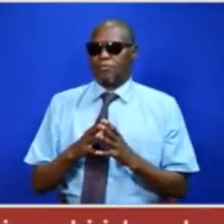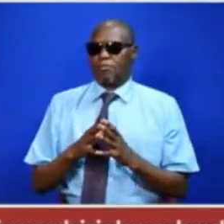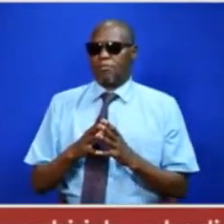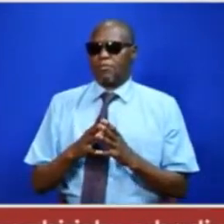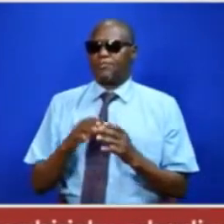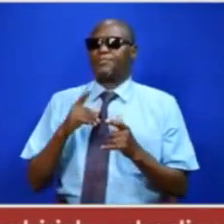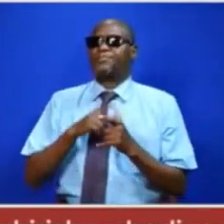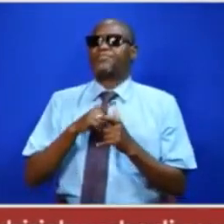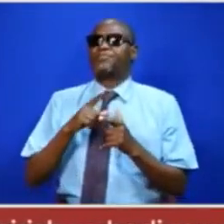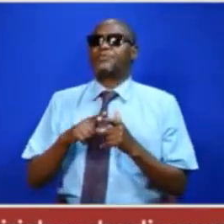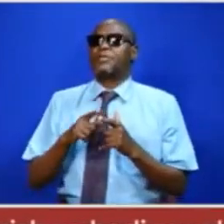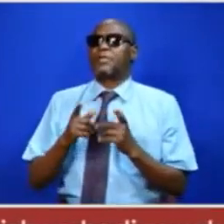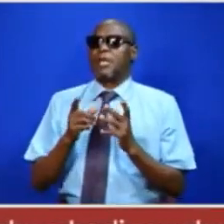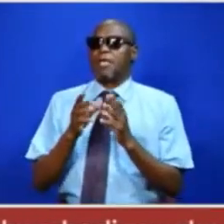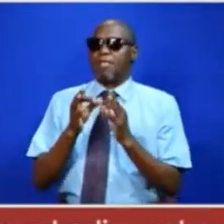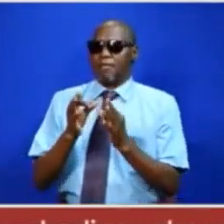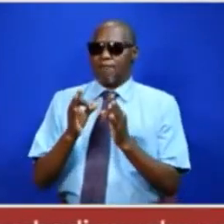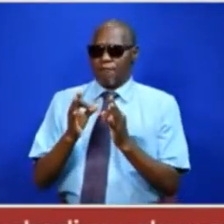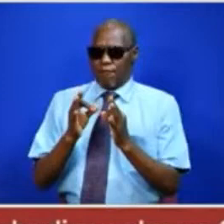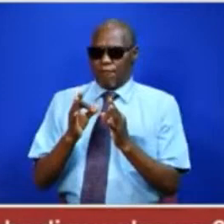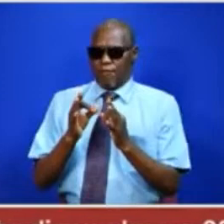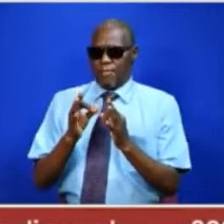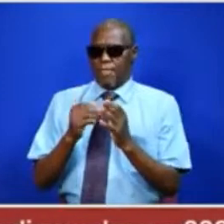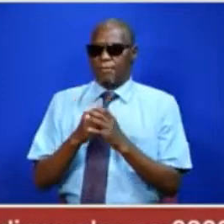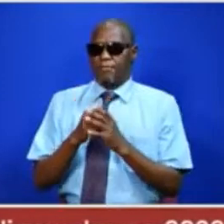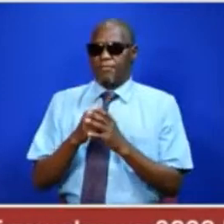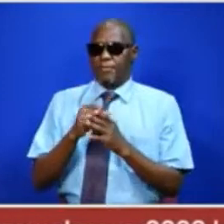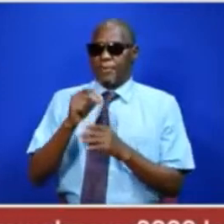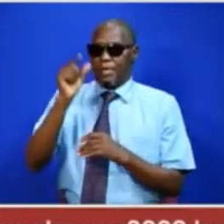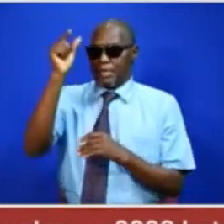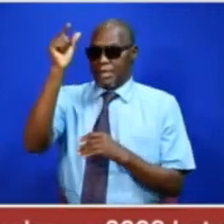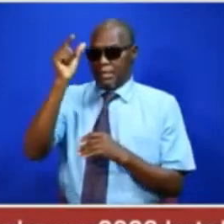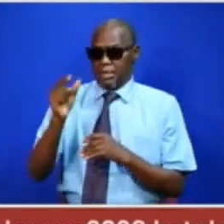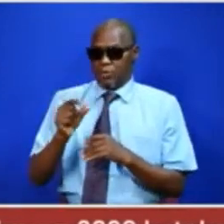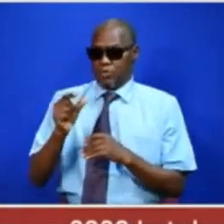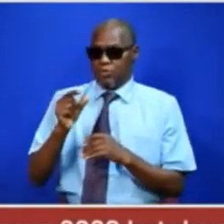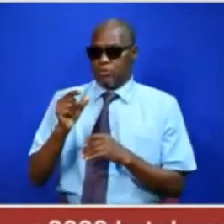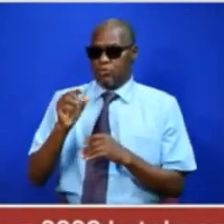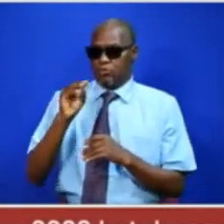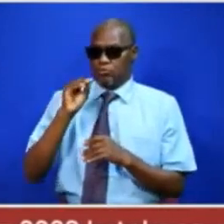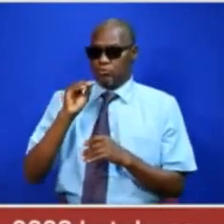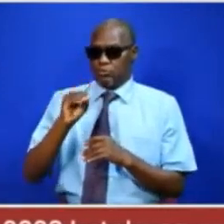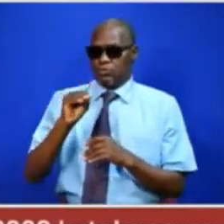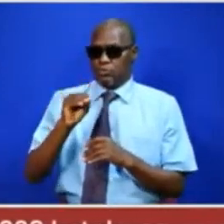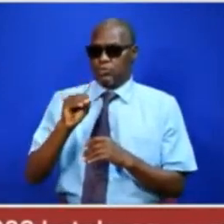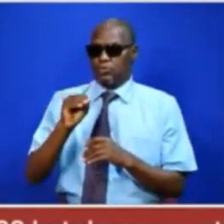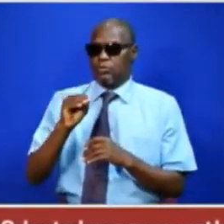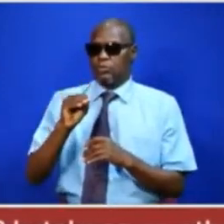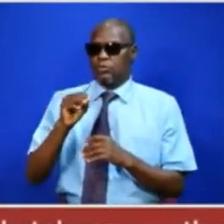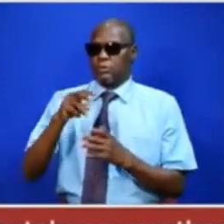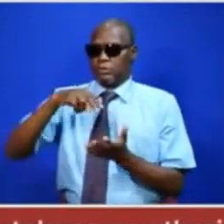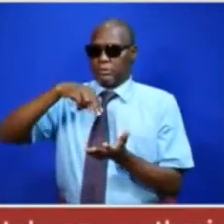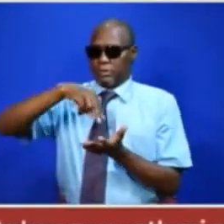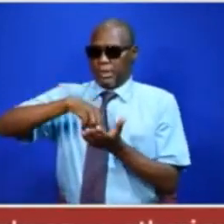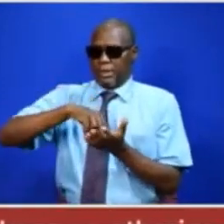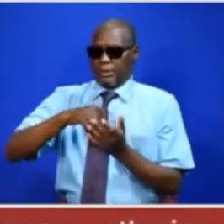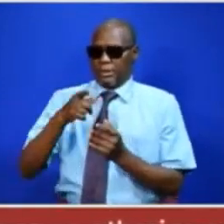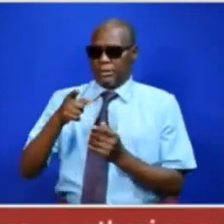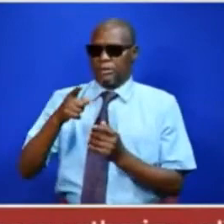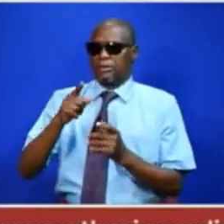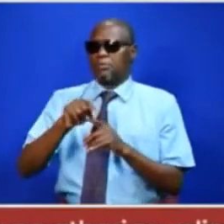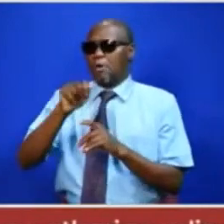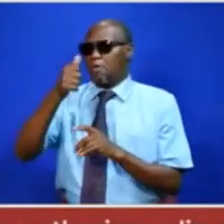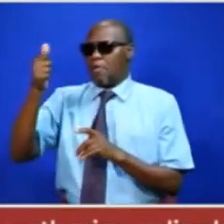then if the region puts a candidate forward, I believe the rest of the